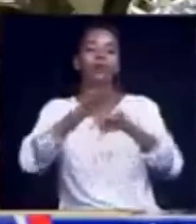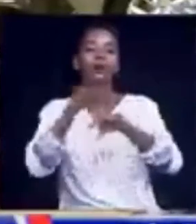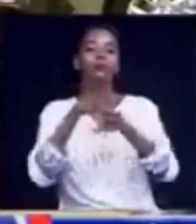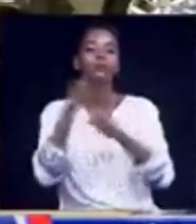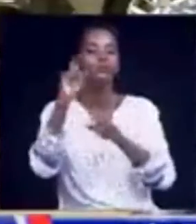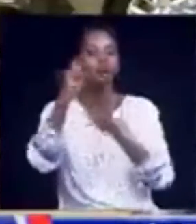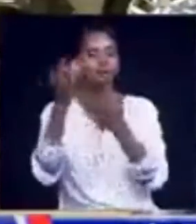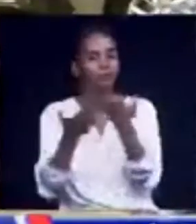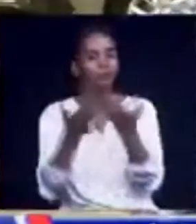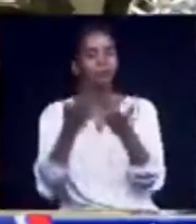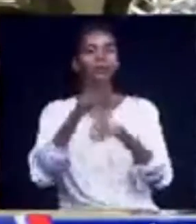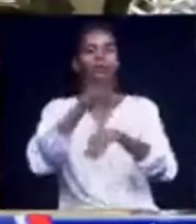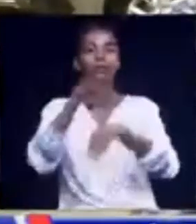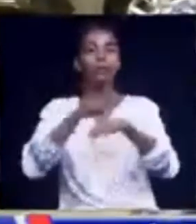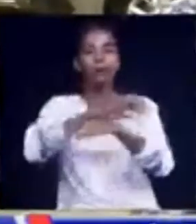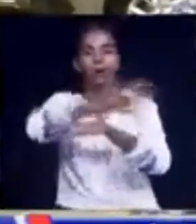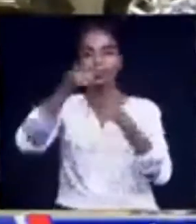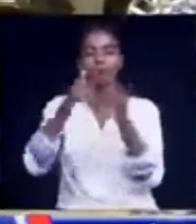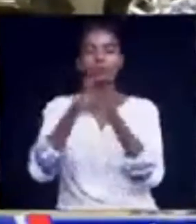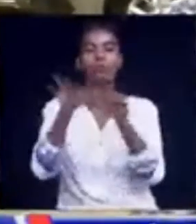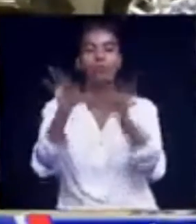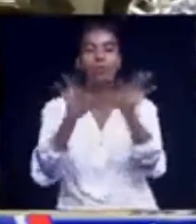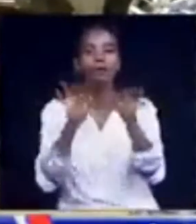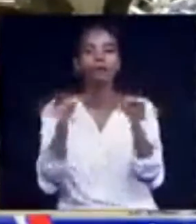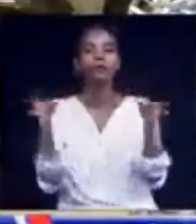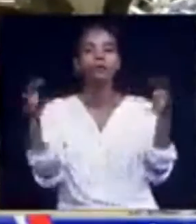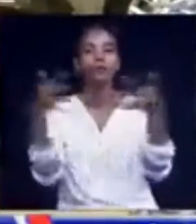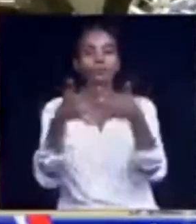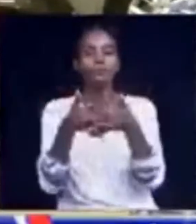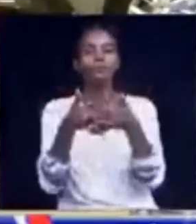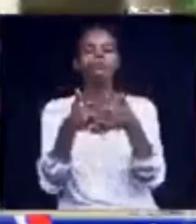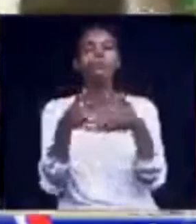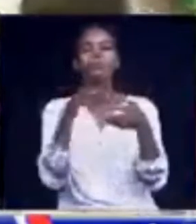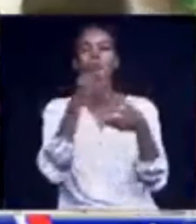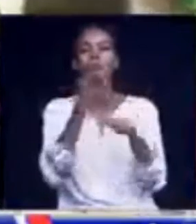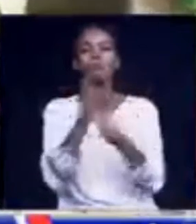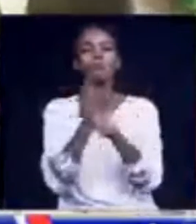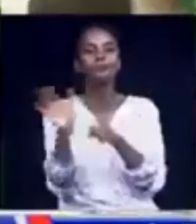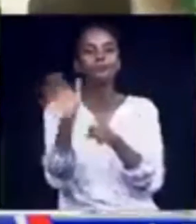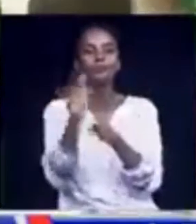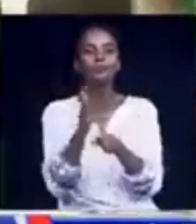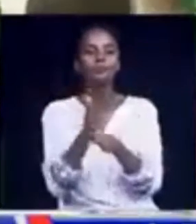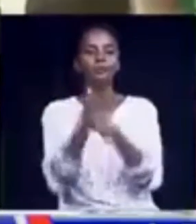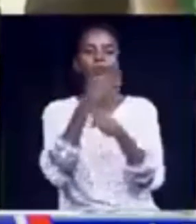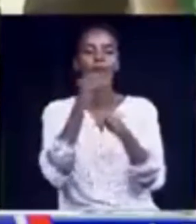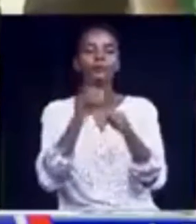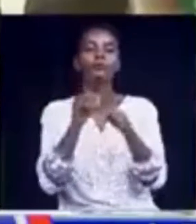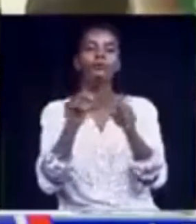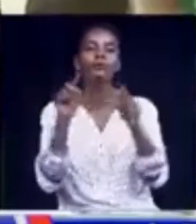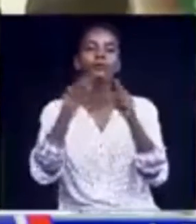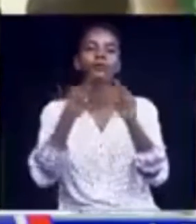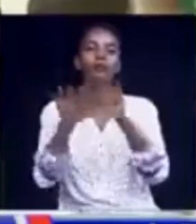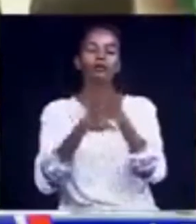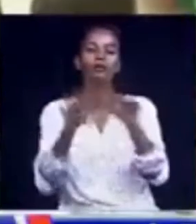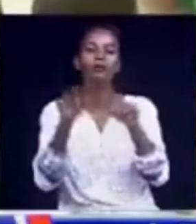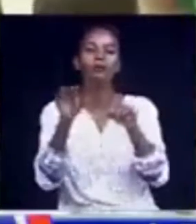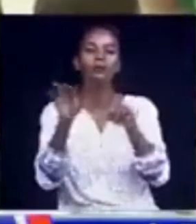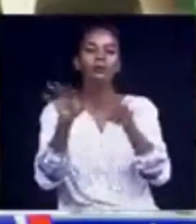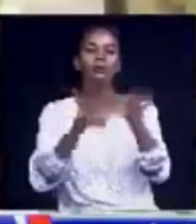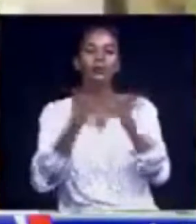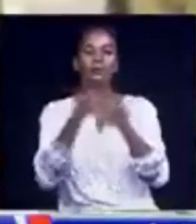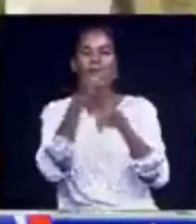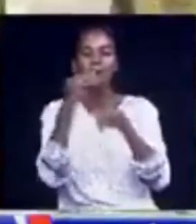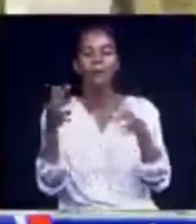ሰራተኛ የተቋሙን አጠቃላይ መዋቅር በማስተባበር ድጋፋቸውን እንዲቀጥሉ ግብረ ኃይሉ እስከ ታችኛው መዋቅር ድረስ